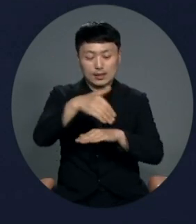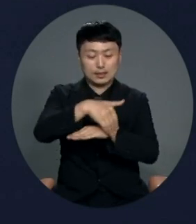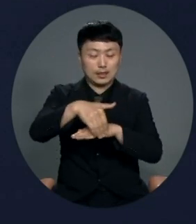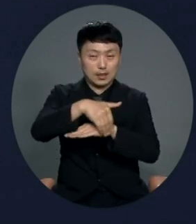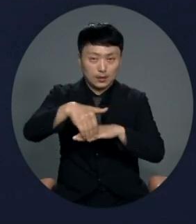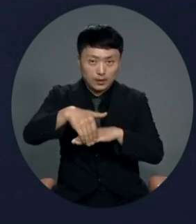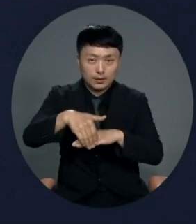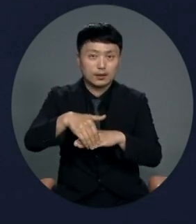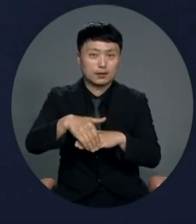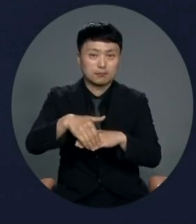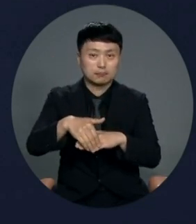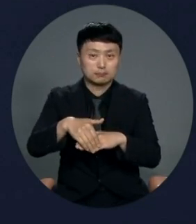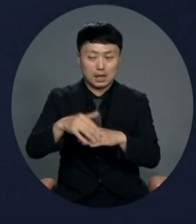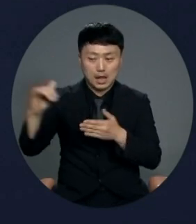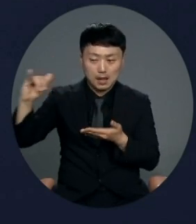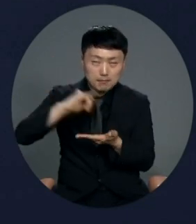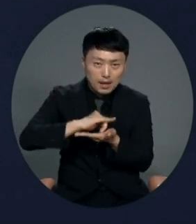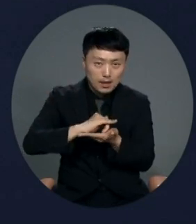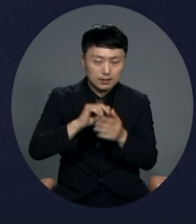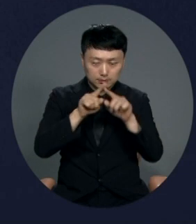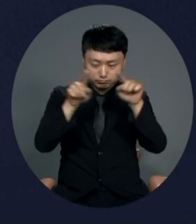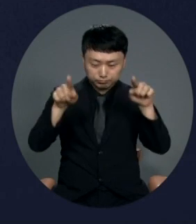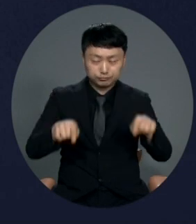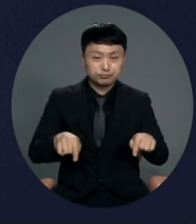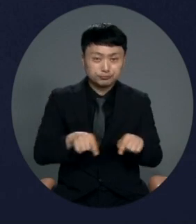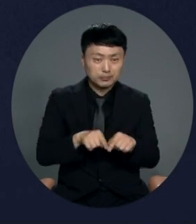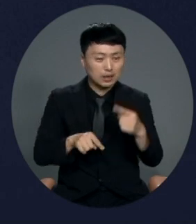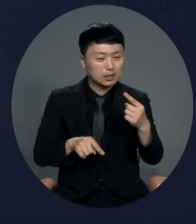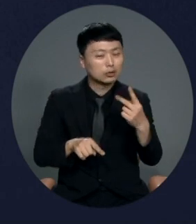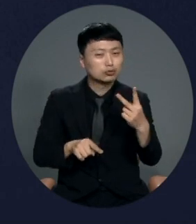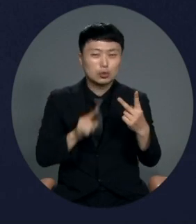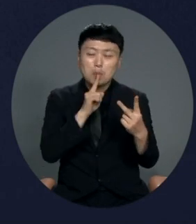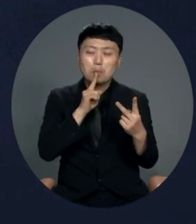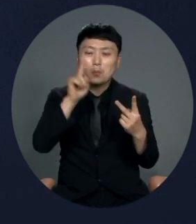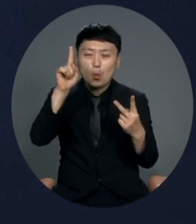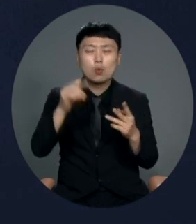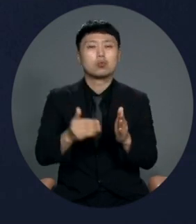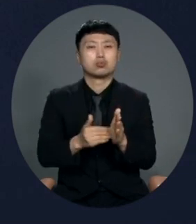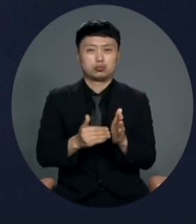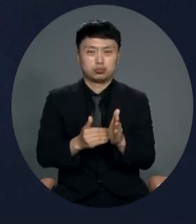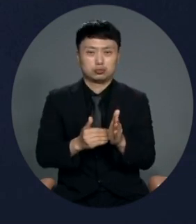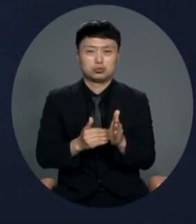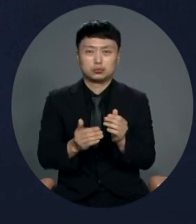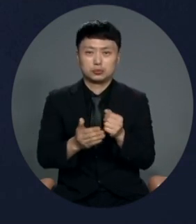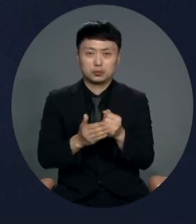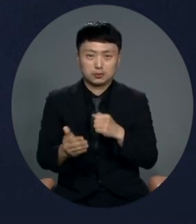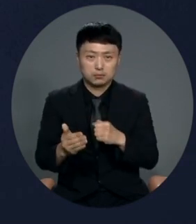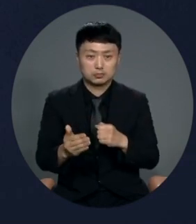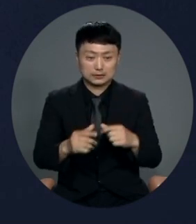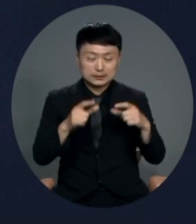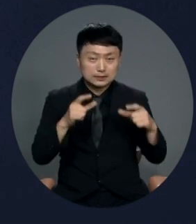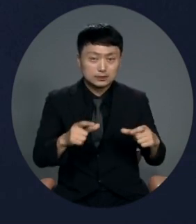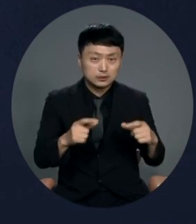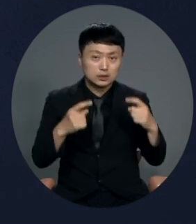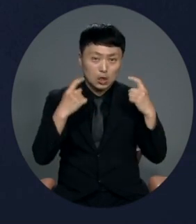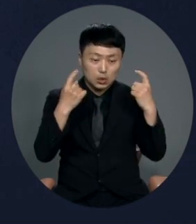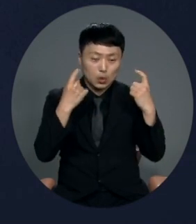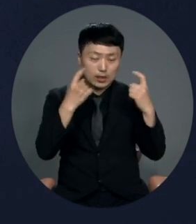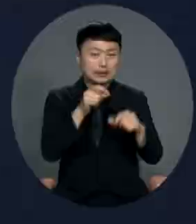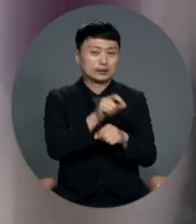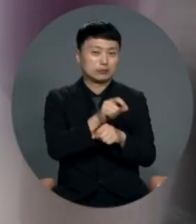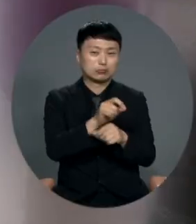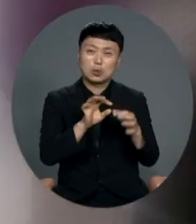짜고 다녀와선 A4 용지 한두 장 보고서만 내면 됩니다. 관내 여행사를 이용하라고도